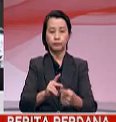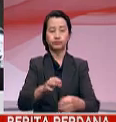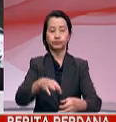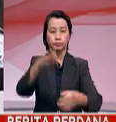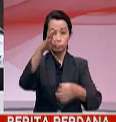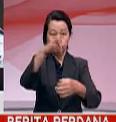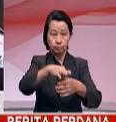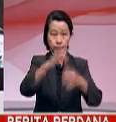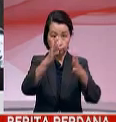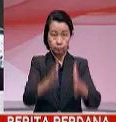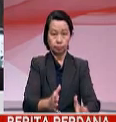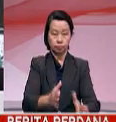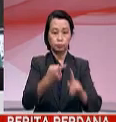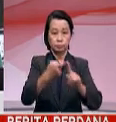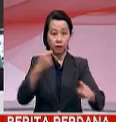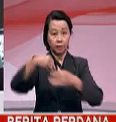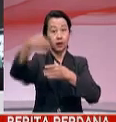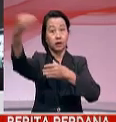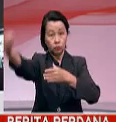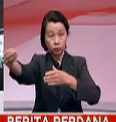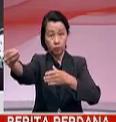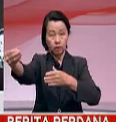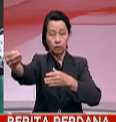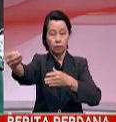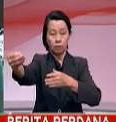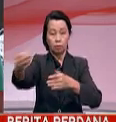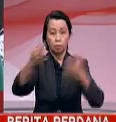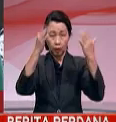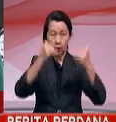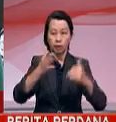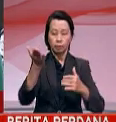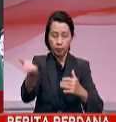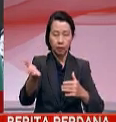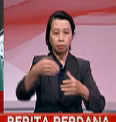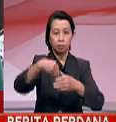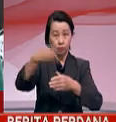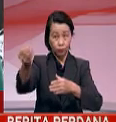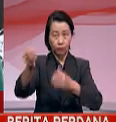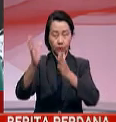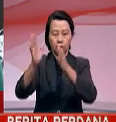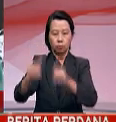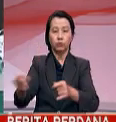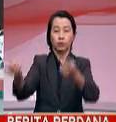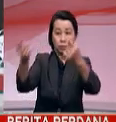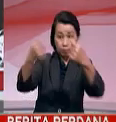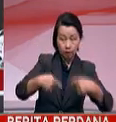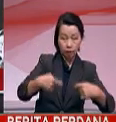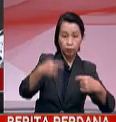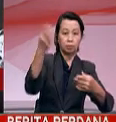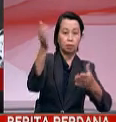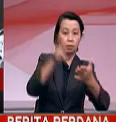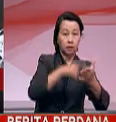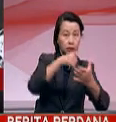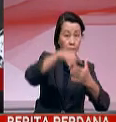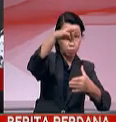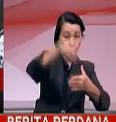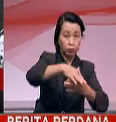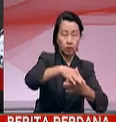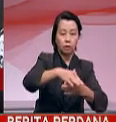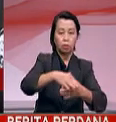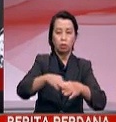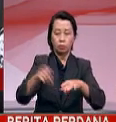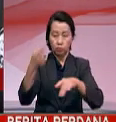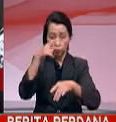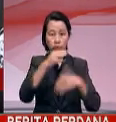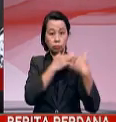pengundi-pengundi yang daripada luar agar mereka juga datang mengundi, menjalankan hak